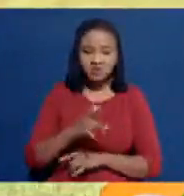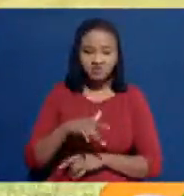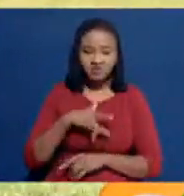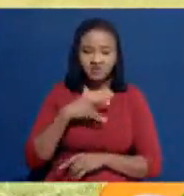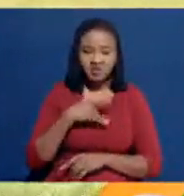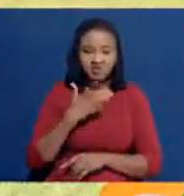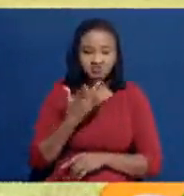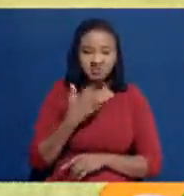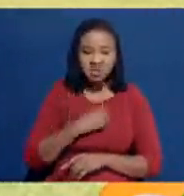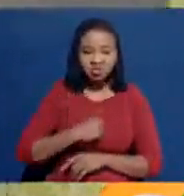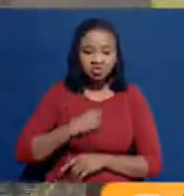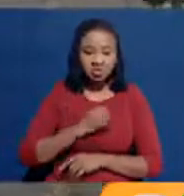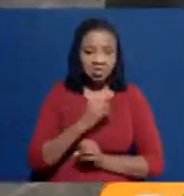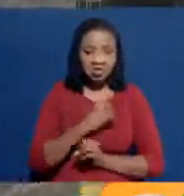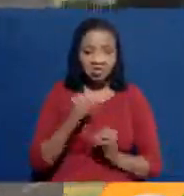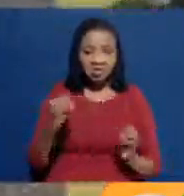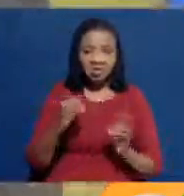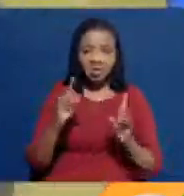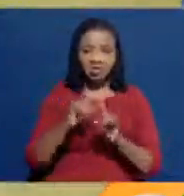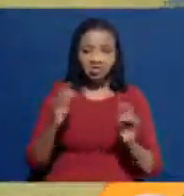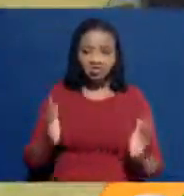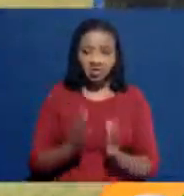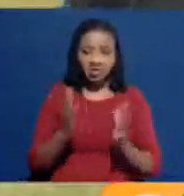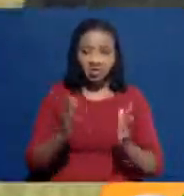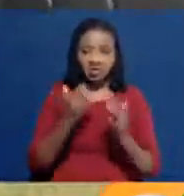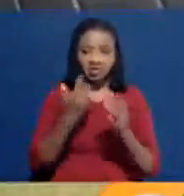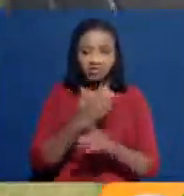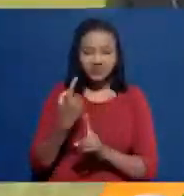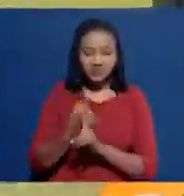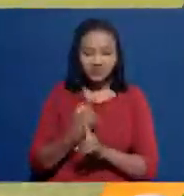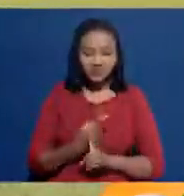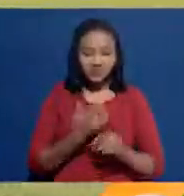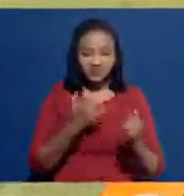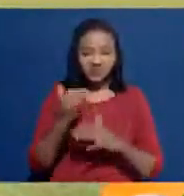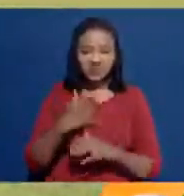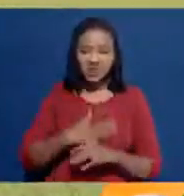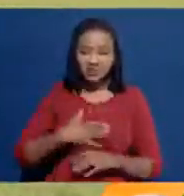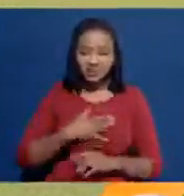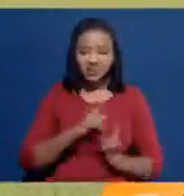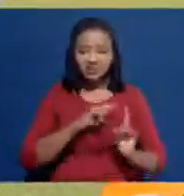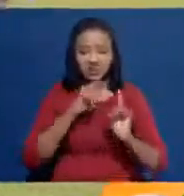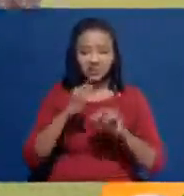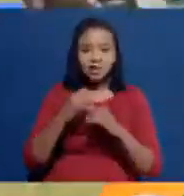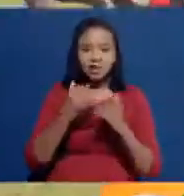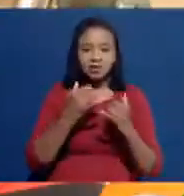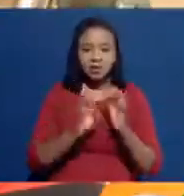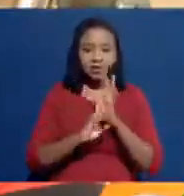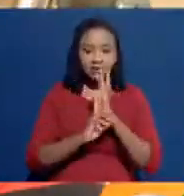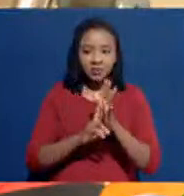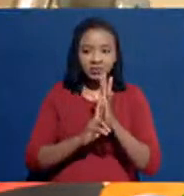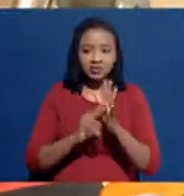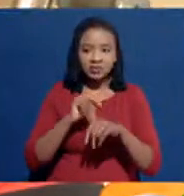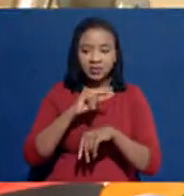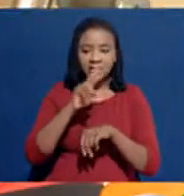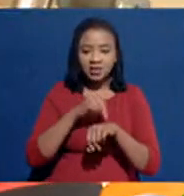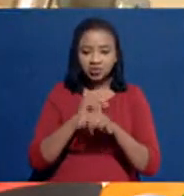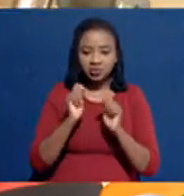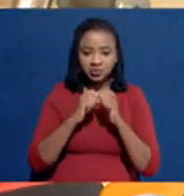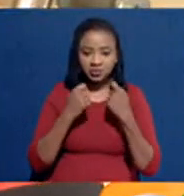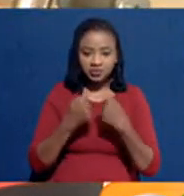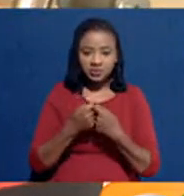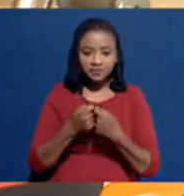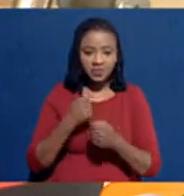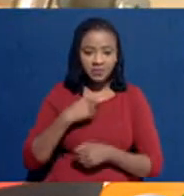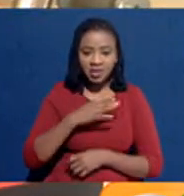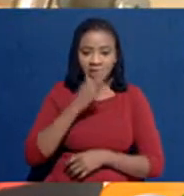taifa na akitoa wito kwa wachezaji chipukizi kujituma na kuhakikisha wamechezea timu ya taifa. Sikuwahi regret kuchezea